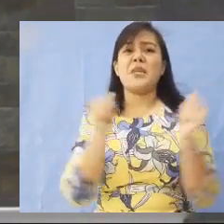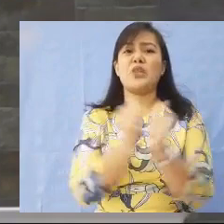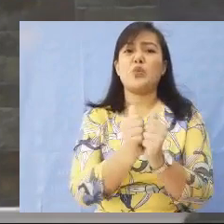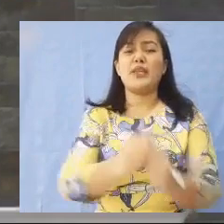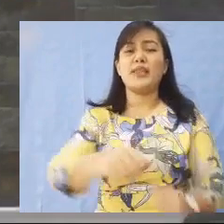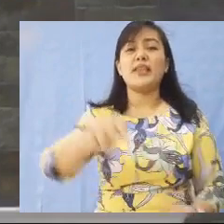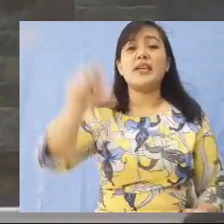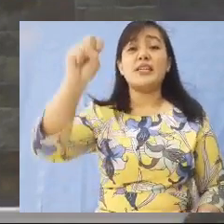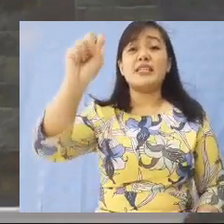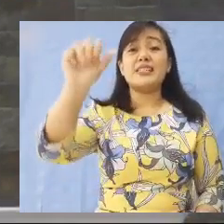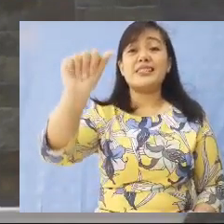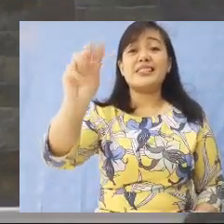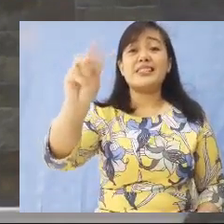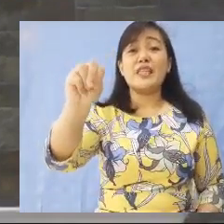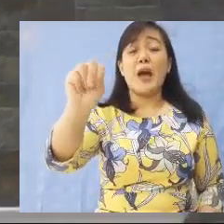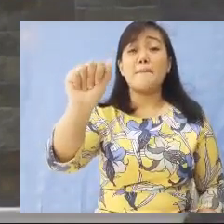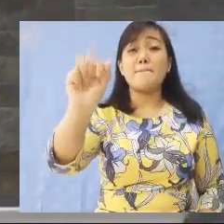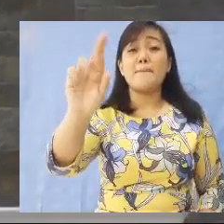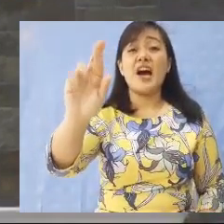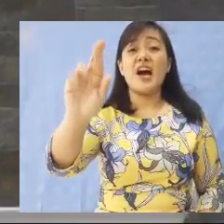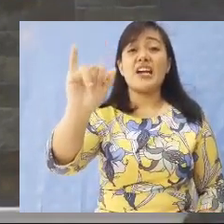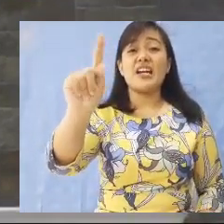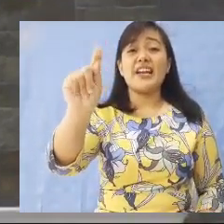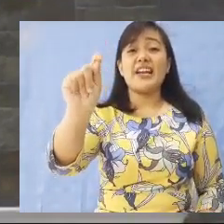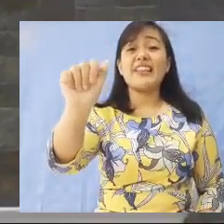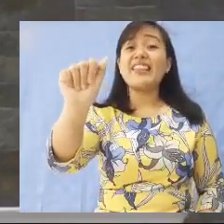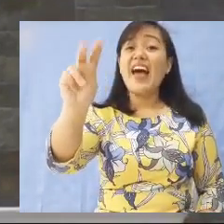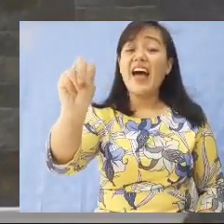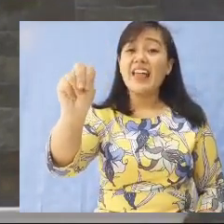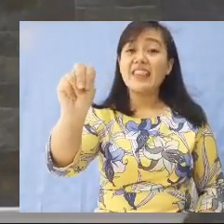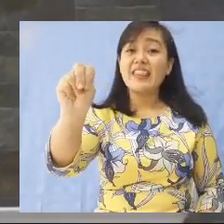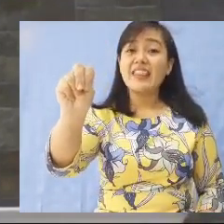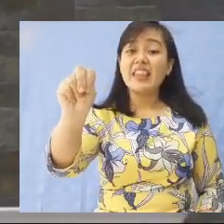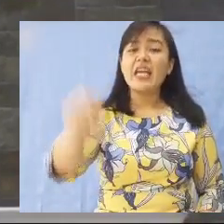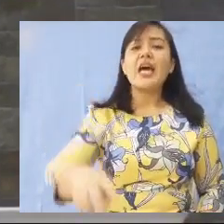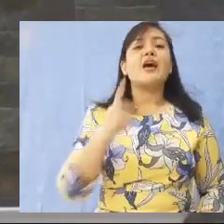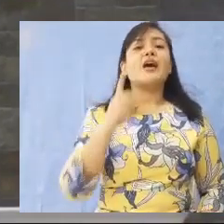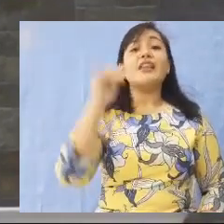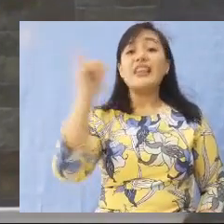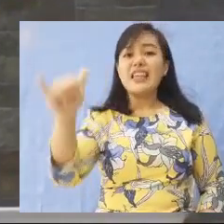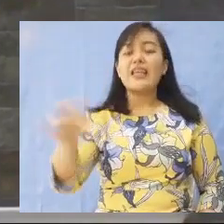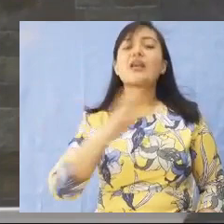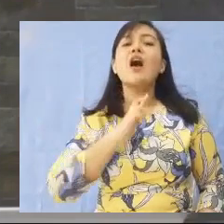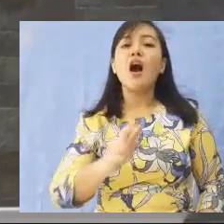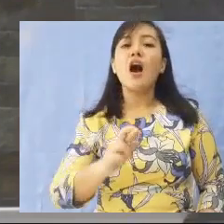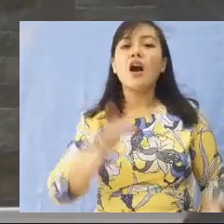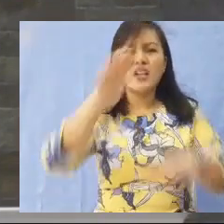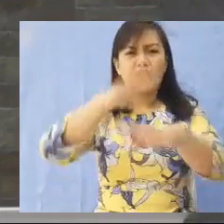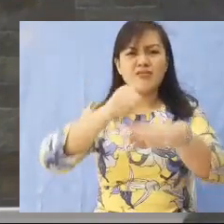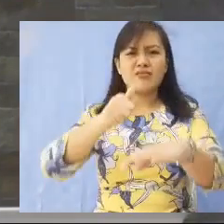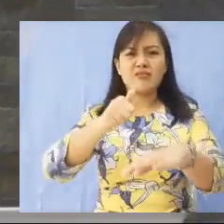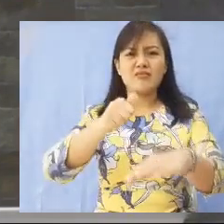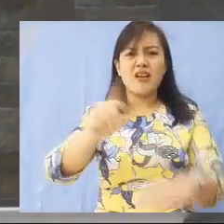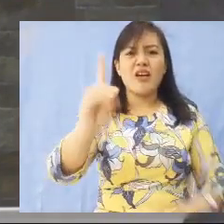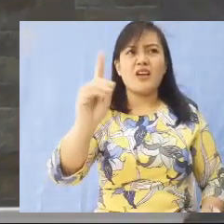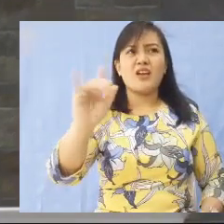iko-consider silang marumi hanggang sa paglubog ng araw. Isang araw sila na